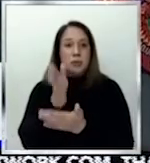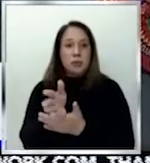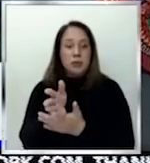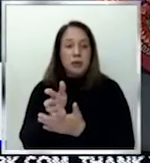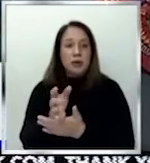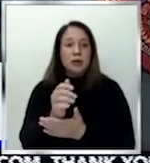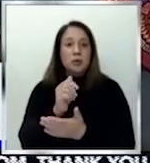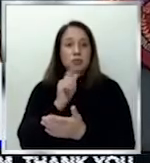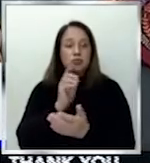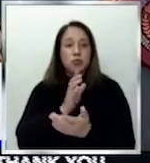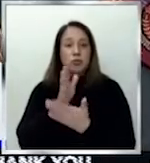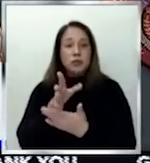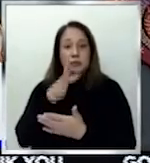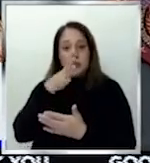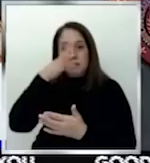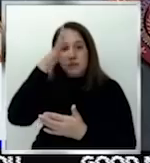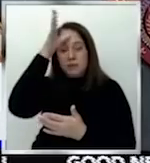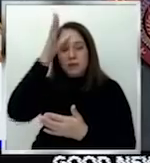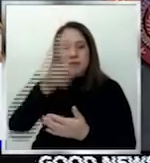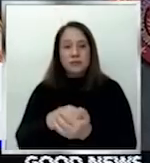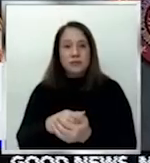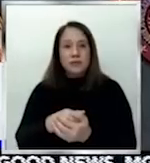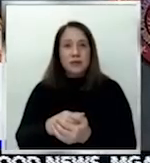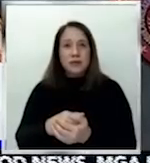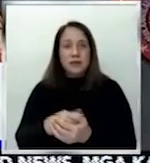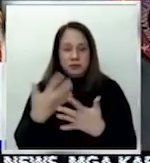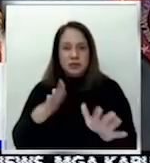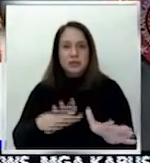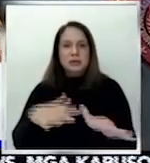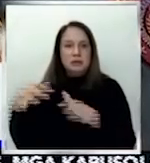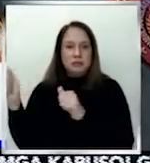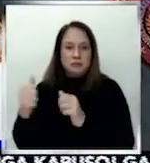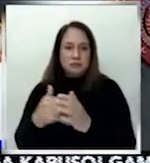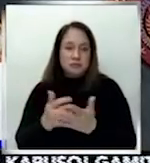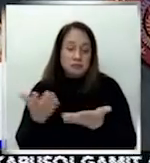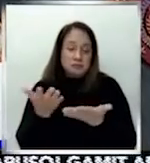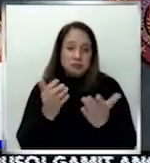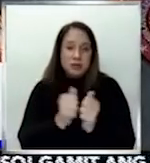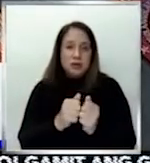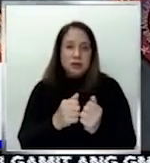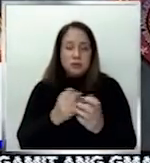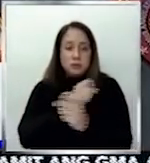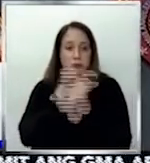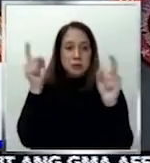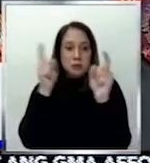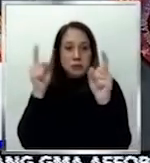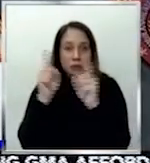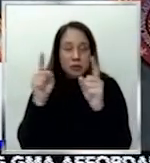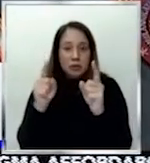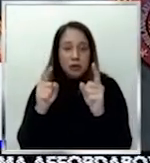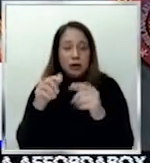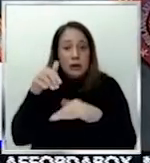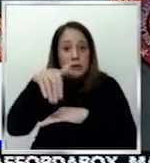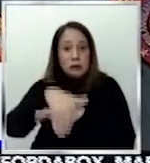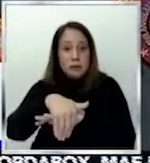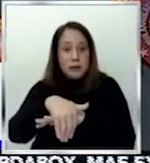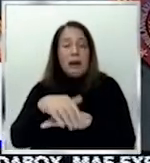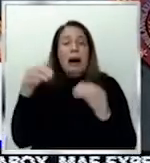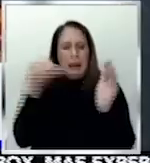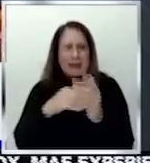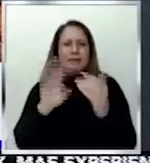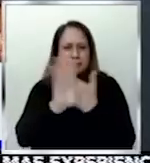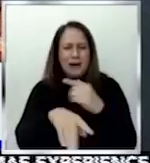ng magulang, nirelease agad sir. So, nagugulat kami, kinagabihan, nakikita namin, nandun na naman yung